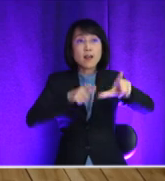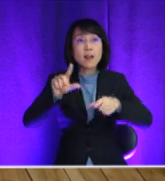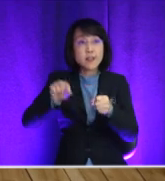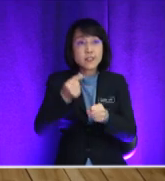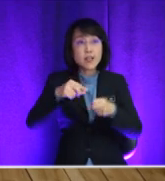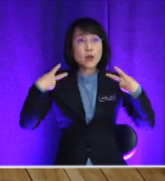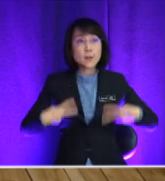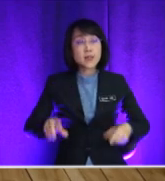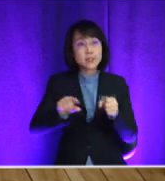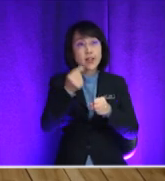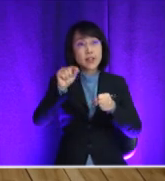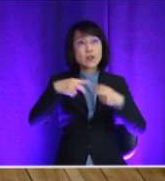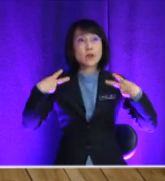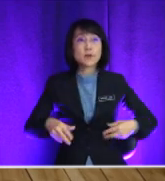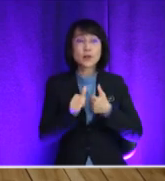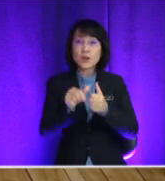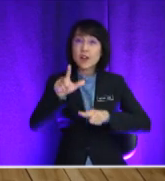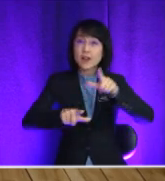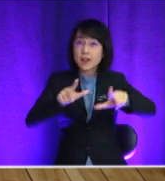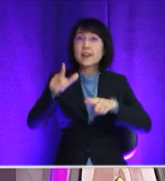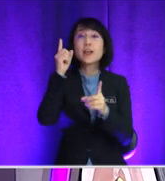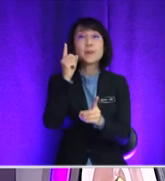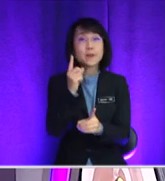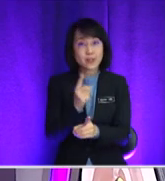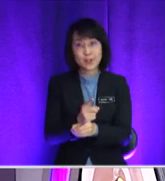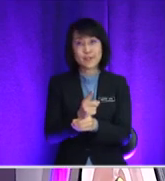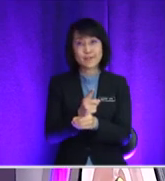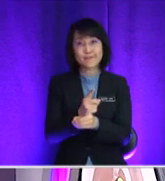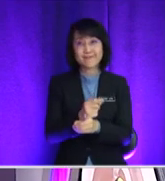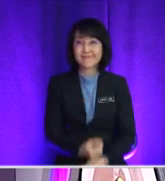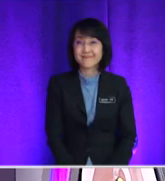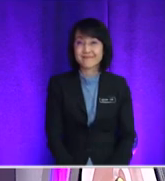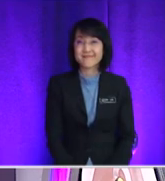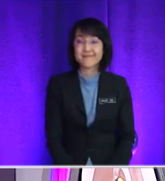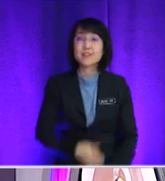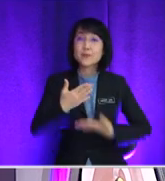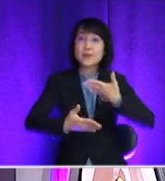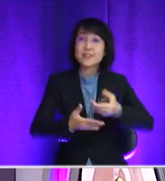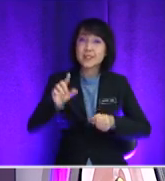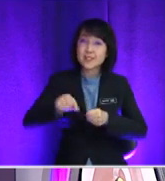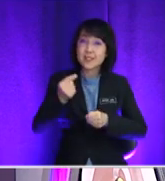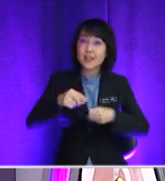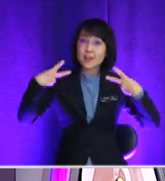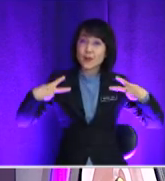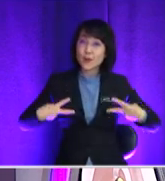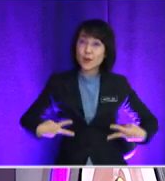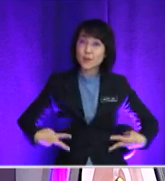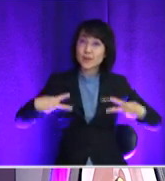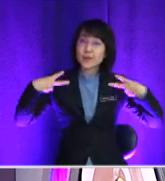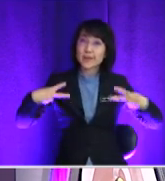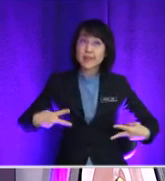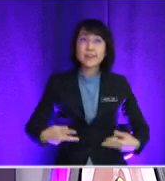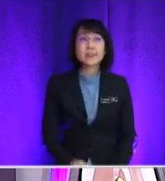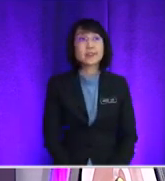dan menjahit rompi mengikut langkah ya betul oke proses menjahit rompi ini rompi ini kita